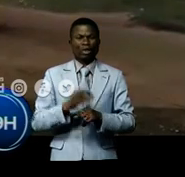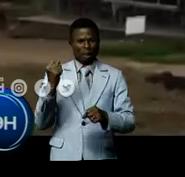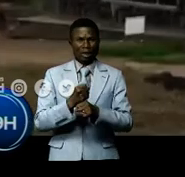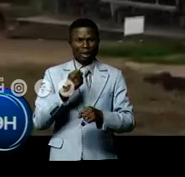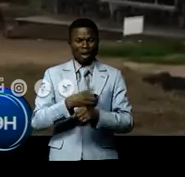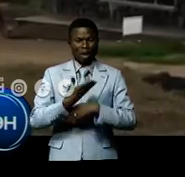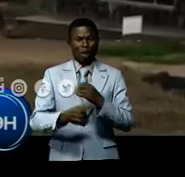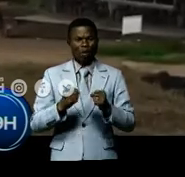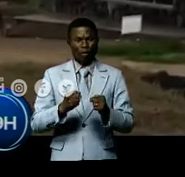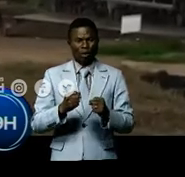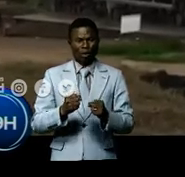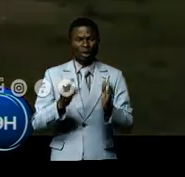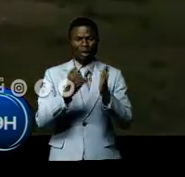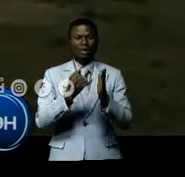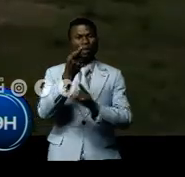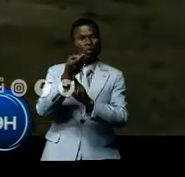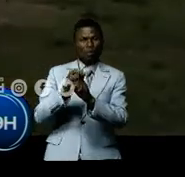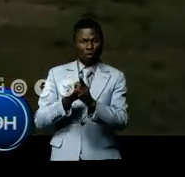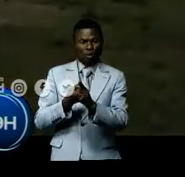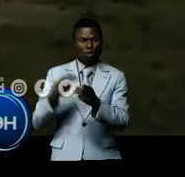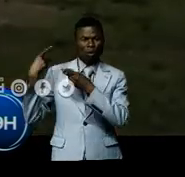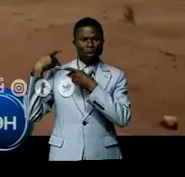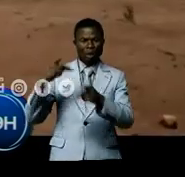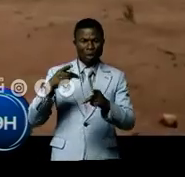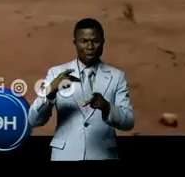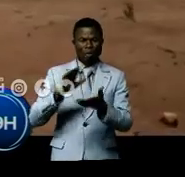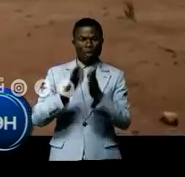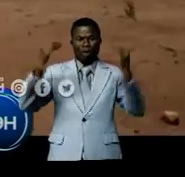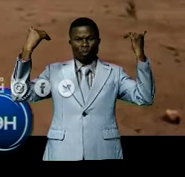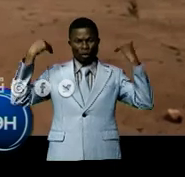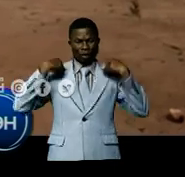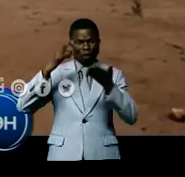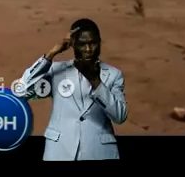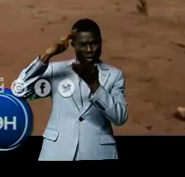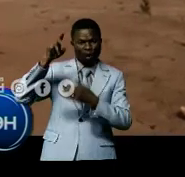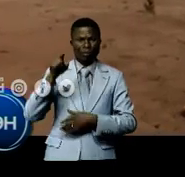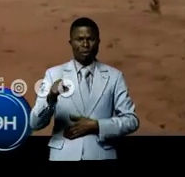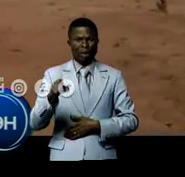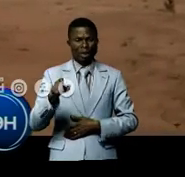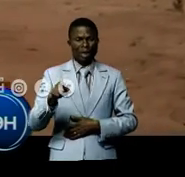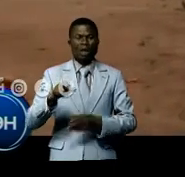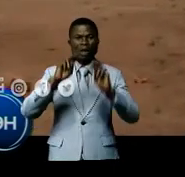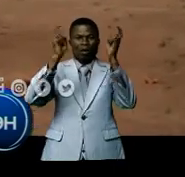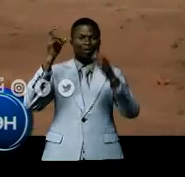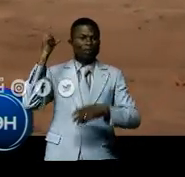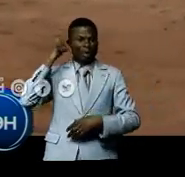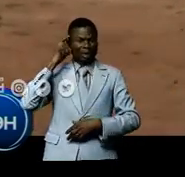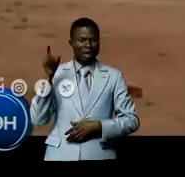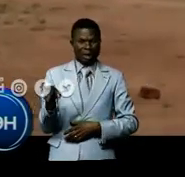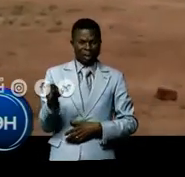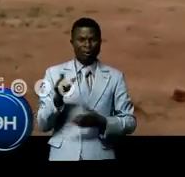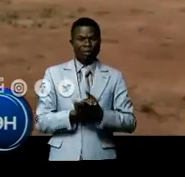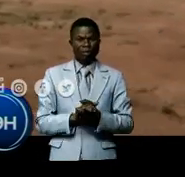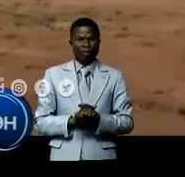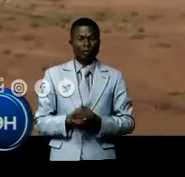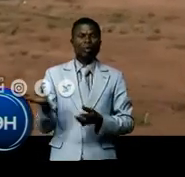travail abattu pendant 6 mois depuis qu'ils sont à la tête de cette institution à Kananga, au Kasaï central. À